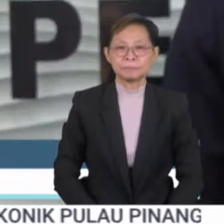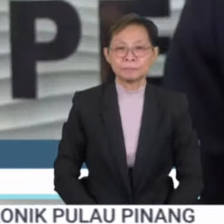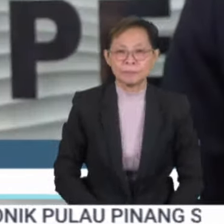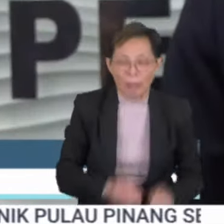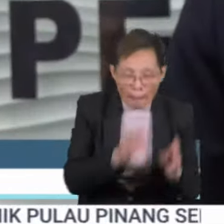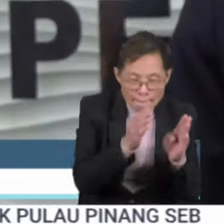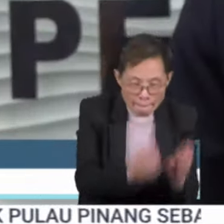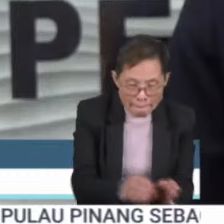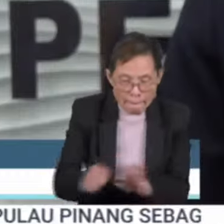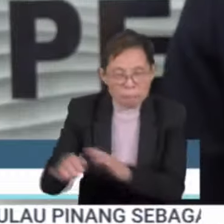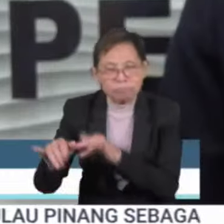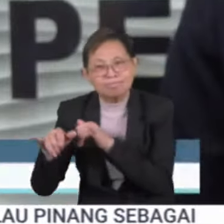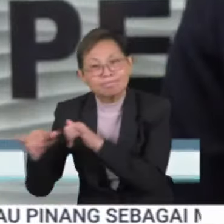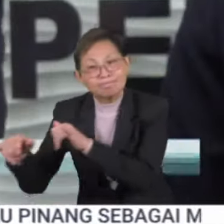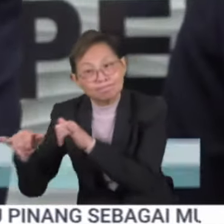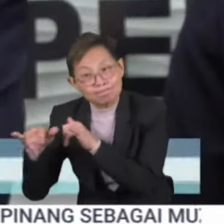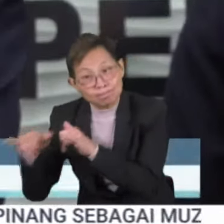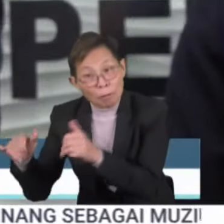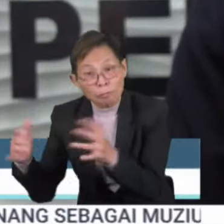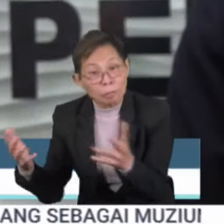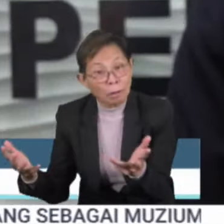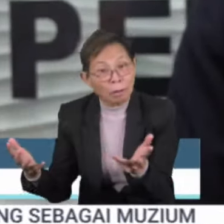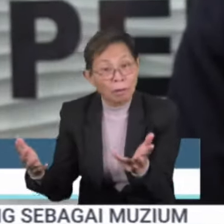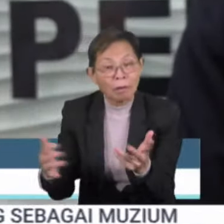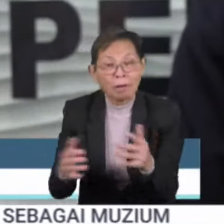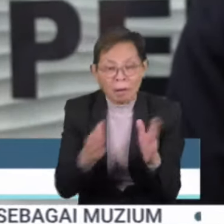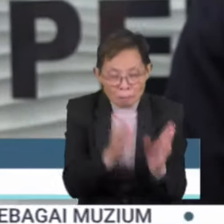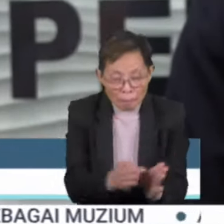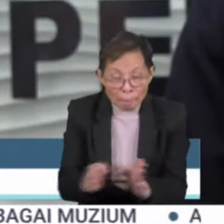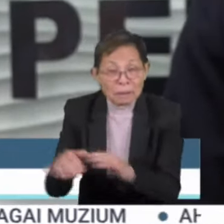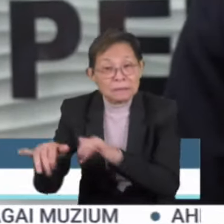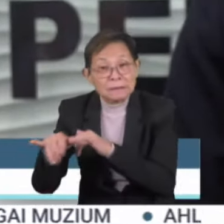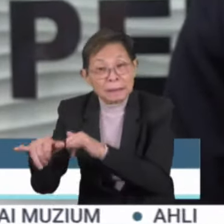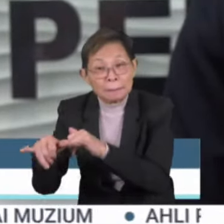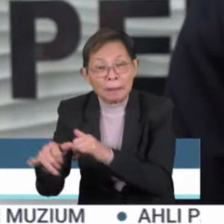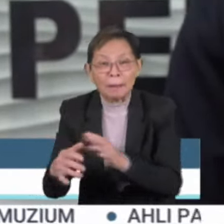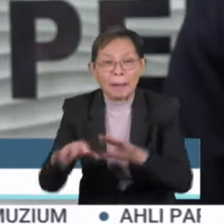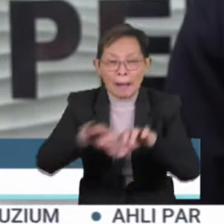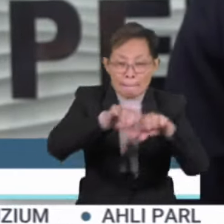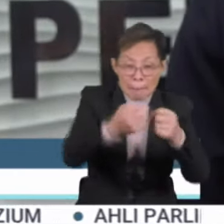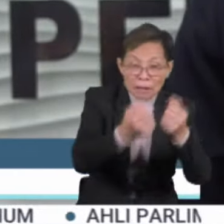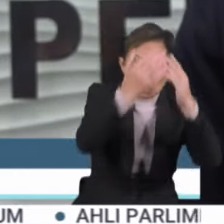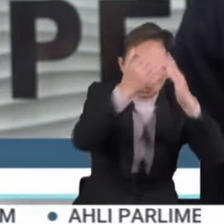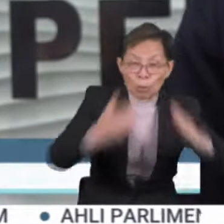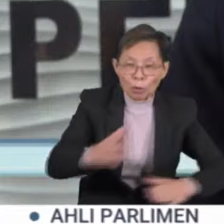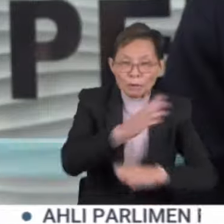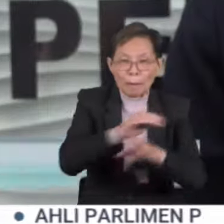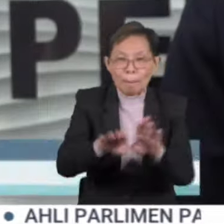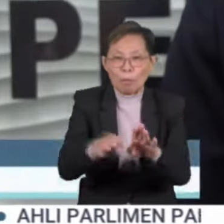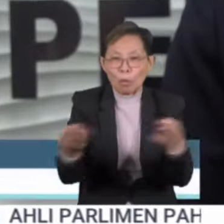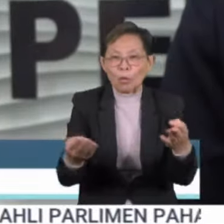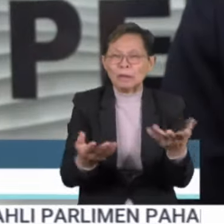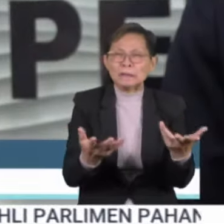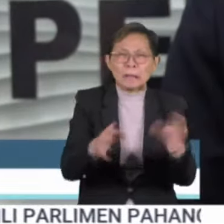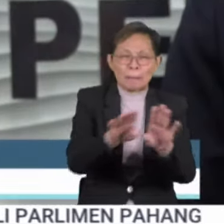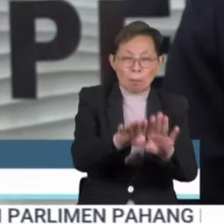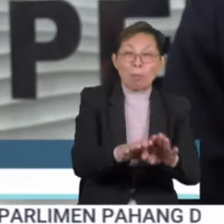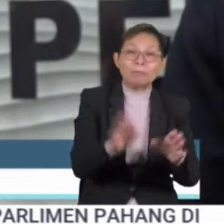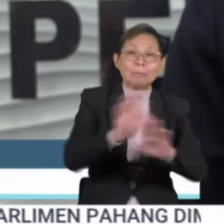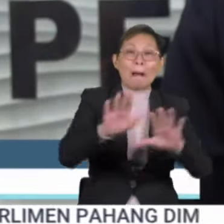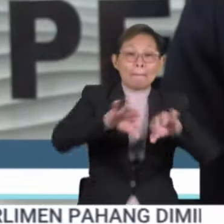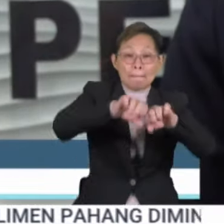Modus operandinya sama, iaitu memecah dan juga membuka. Dia tidak pecah, dia